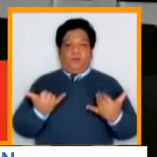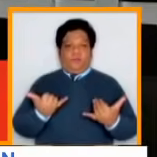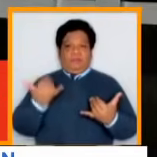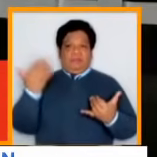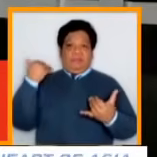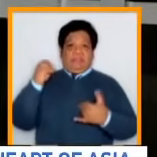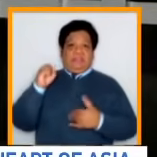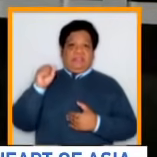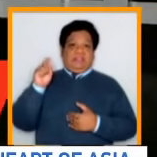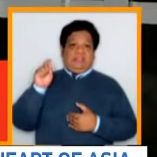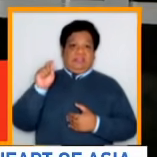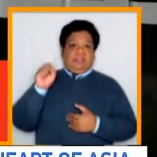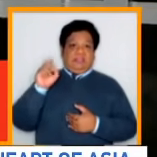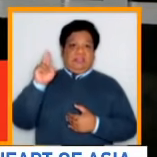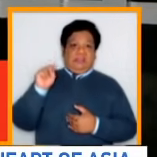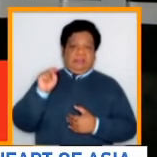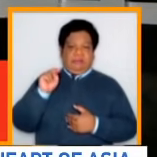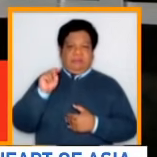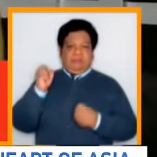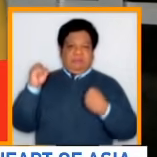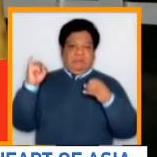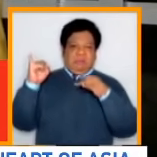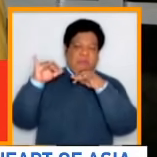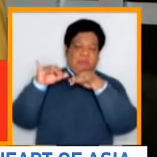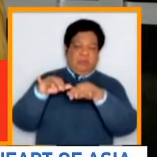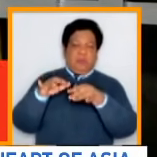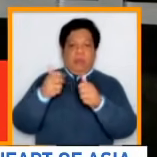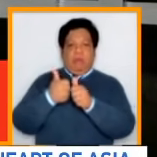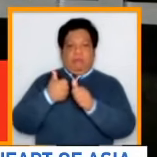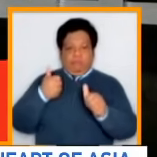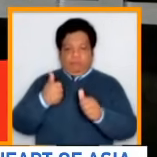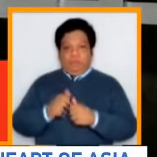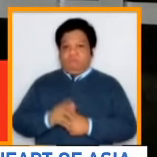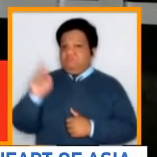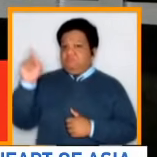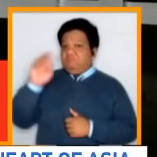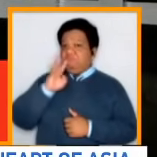Ay, higop naman tayo ng, ano, ng sariwang hangin. Mga apo ko,